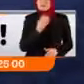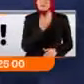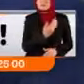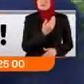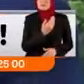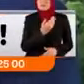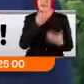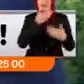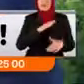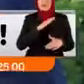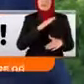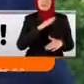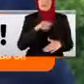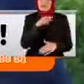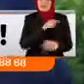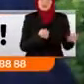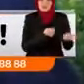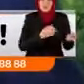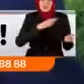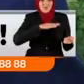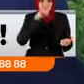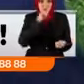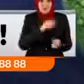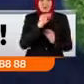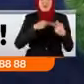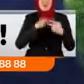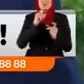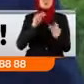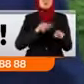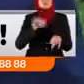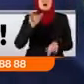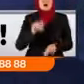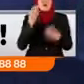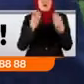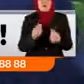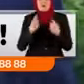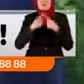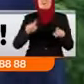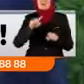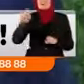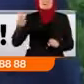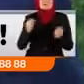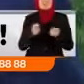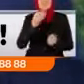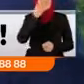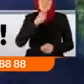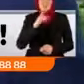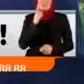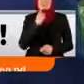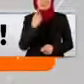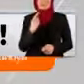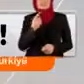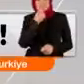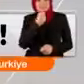çalışırken diğer çalışanlardan özlük hakları bakımından hiçbir fark olmuyor yani yıllık izin tazminat gibi hakları Aynen uygulanıyor